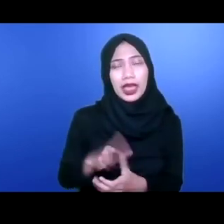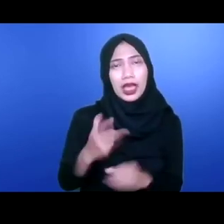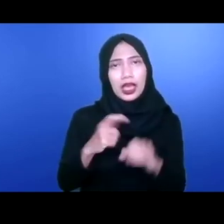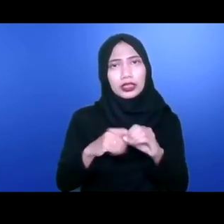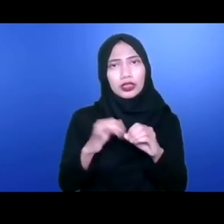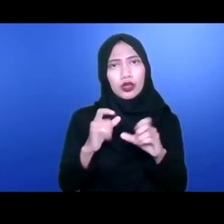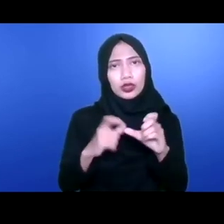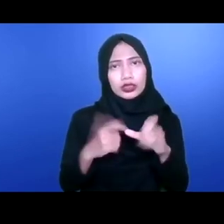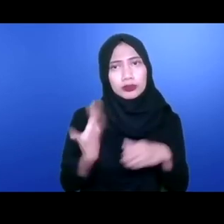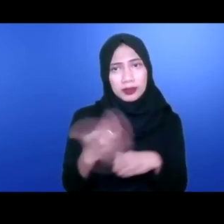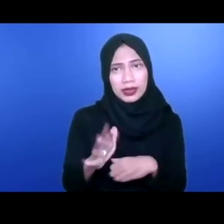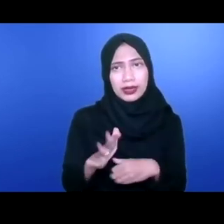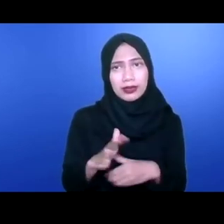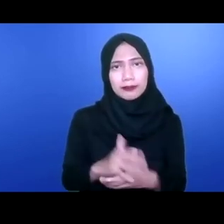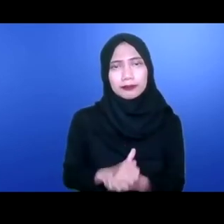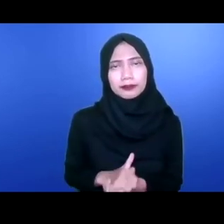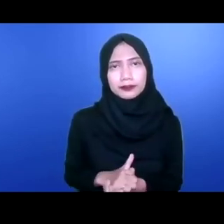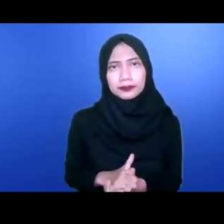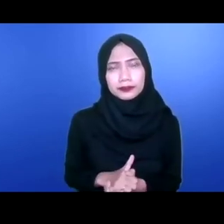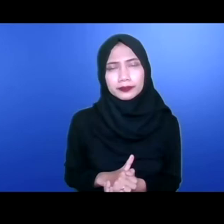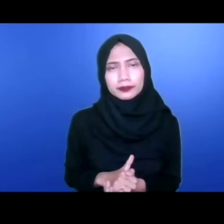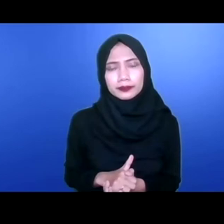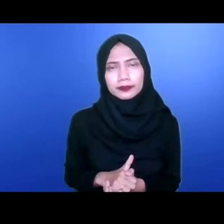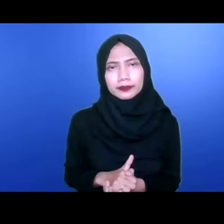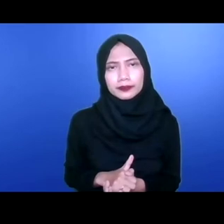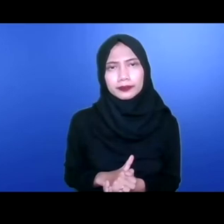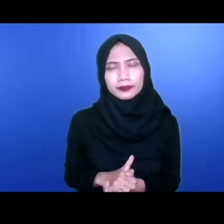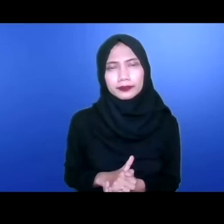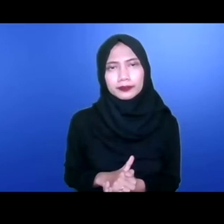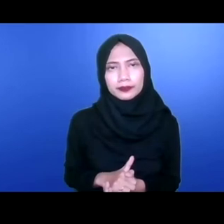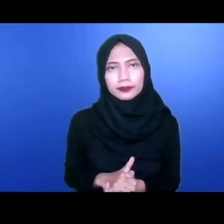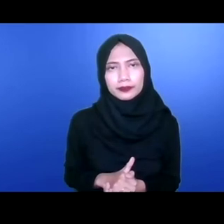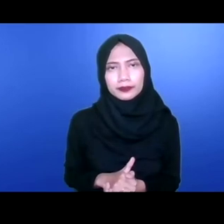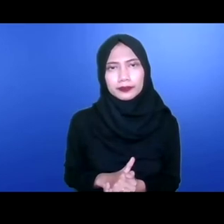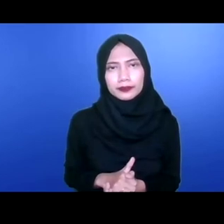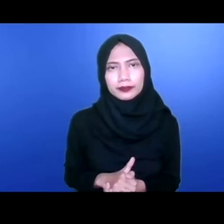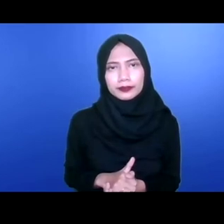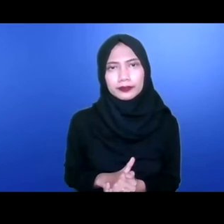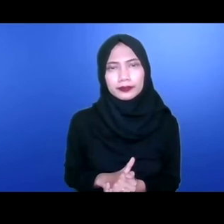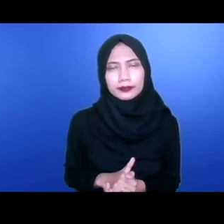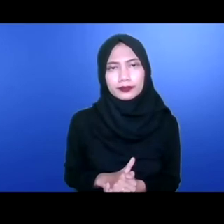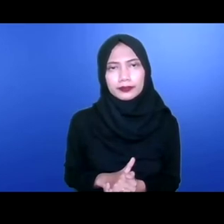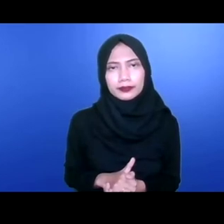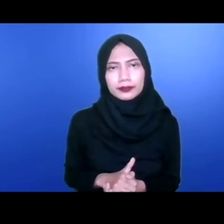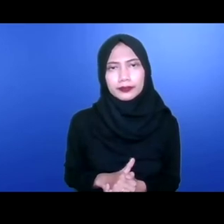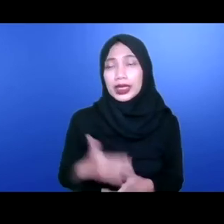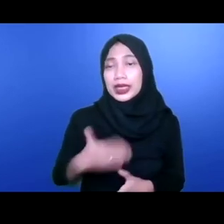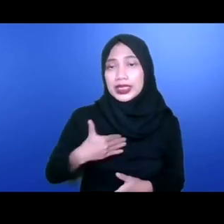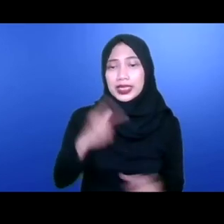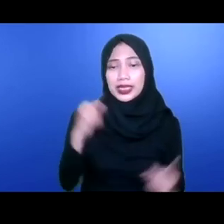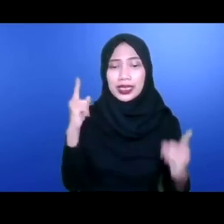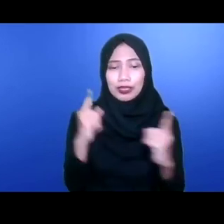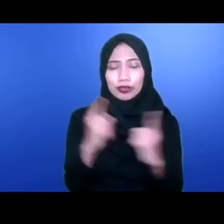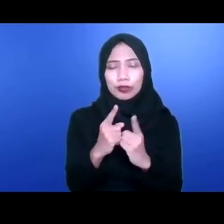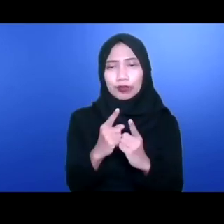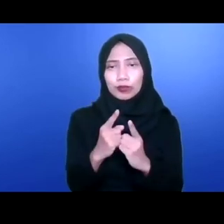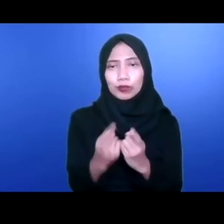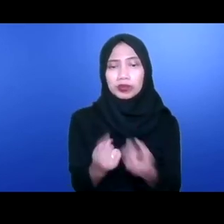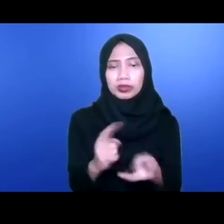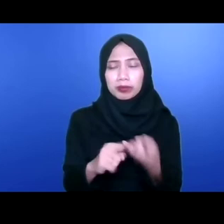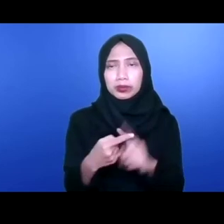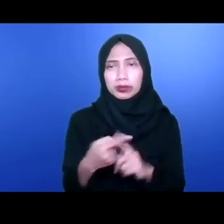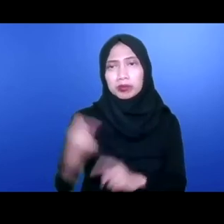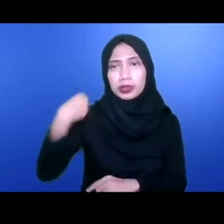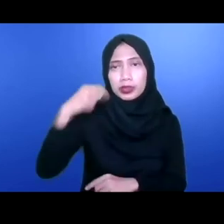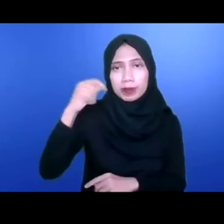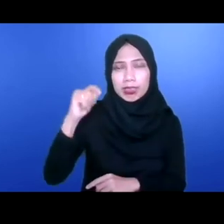Biar dapat. Karena kadang-kadang kita bicara beginian, saya ketemu beberapa tuh kementerian bicara, teman-teman